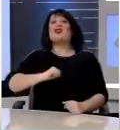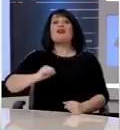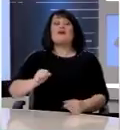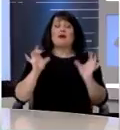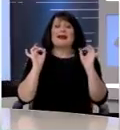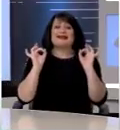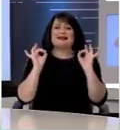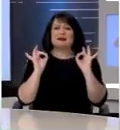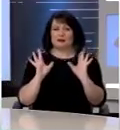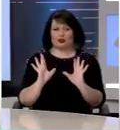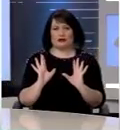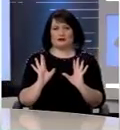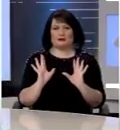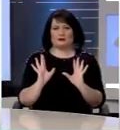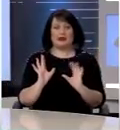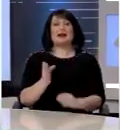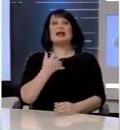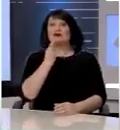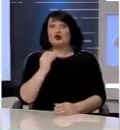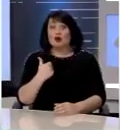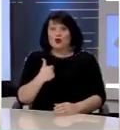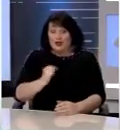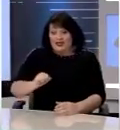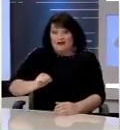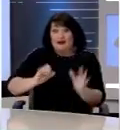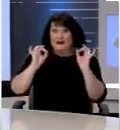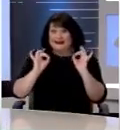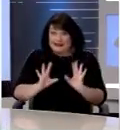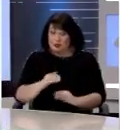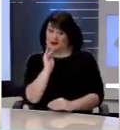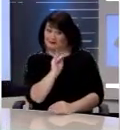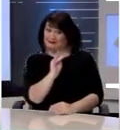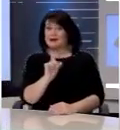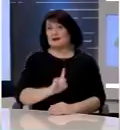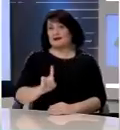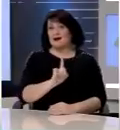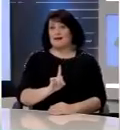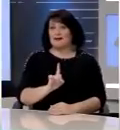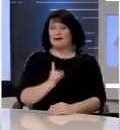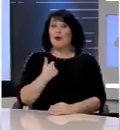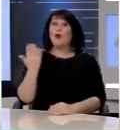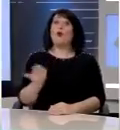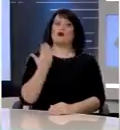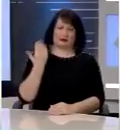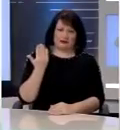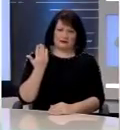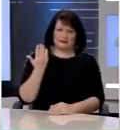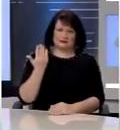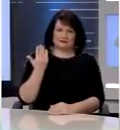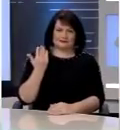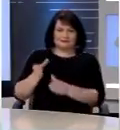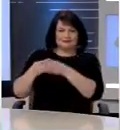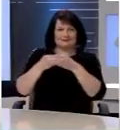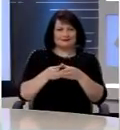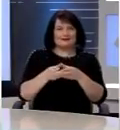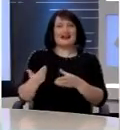τίποτα. Και ακριβώς επειδή εγώ δεν έχω να φοβηθώ τίποτα, κύριε Μητσοτάκη, όταν έρχονται συνεργεία